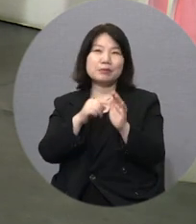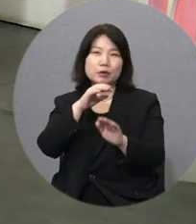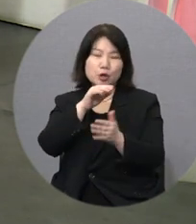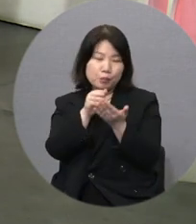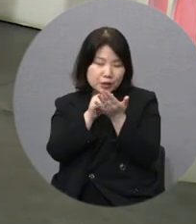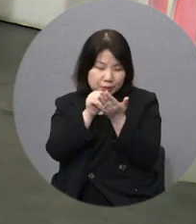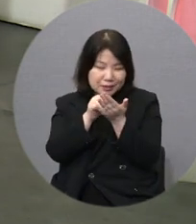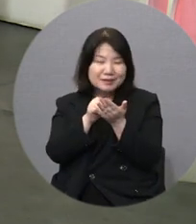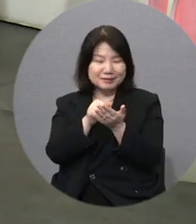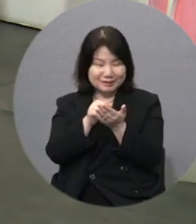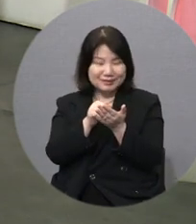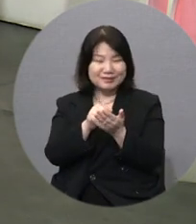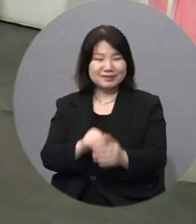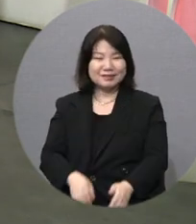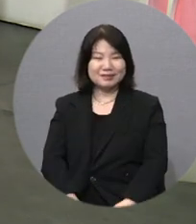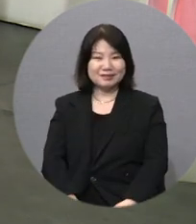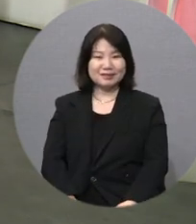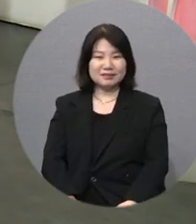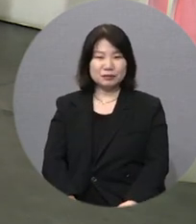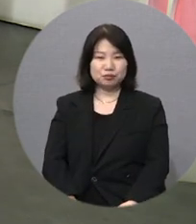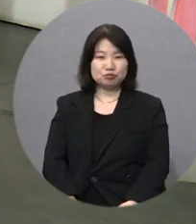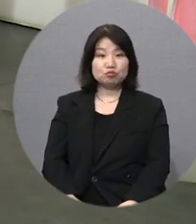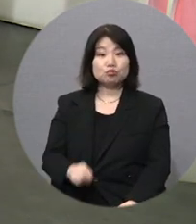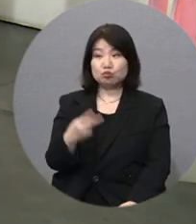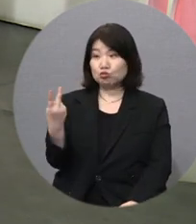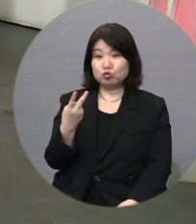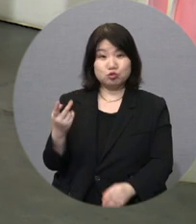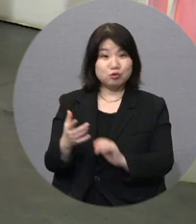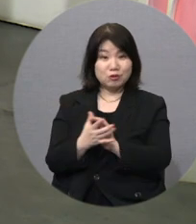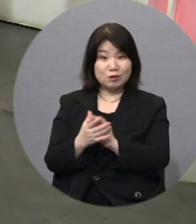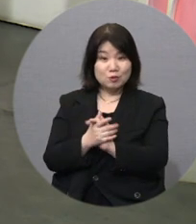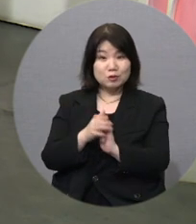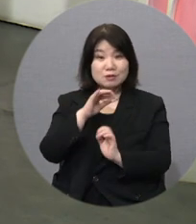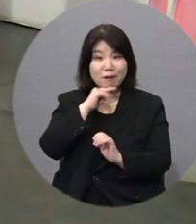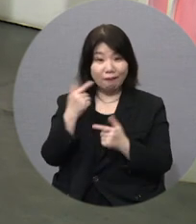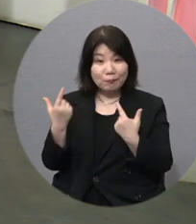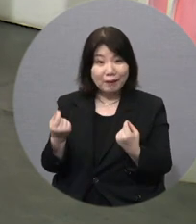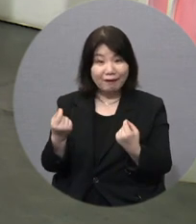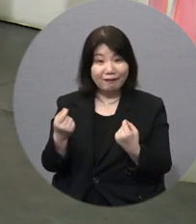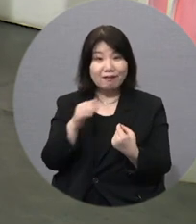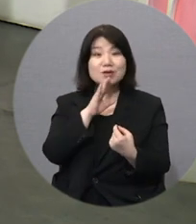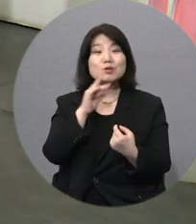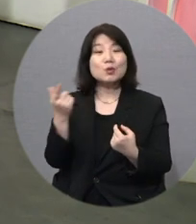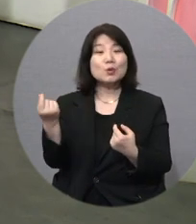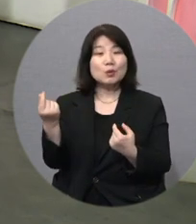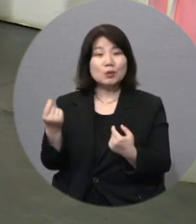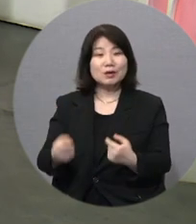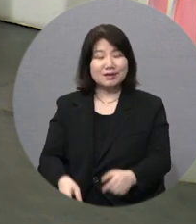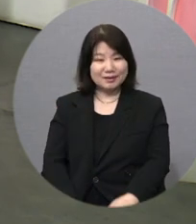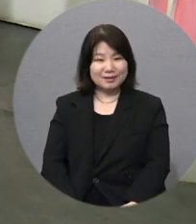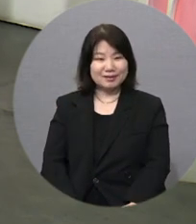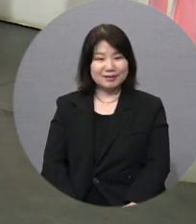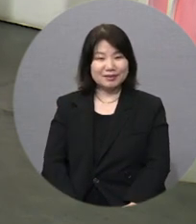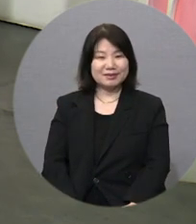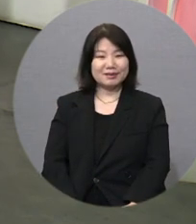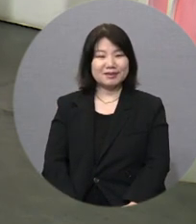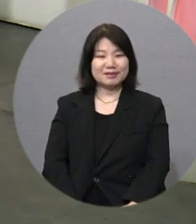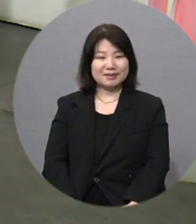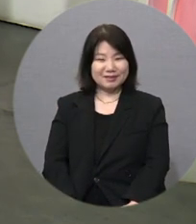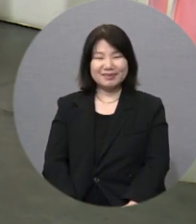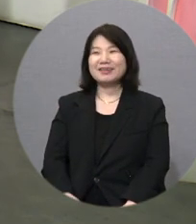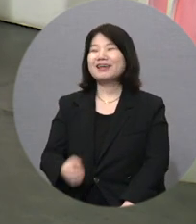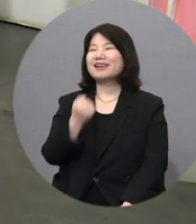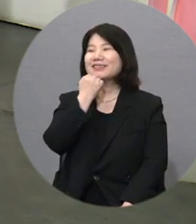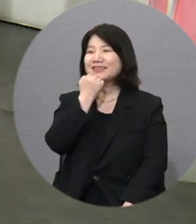그래요 그렇죠 오 친구래요네 박종환 님 친구 친구 친구 손민채 님이 어 같은